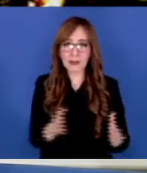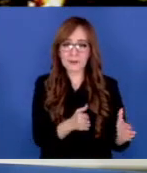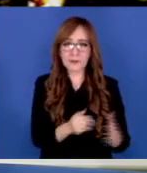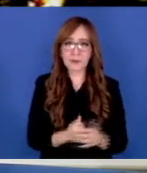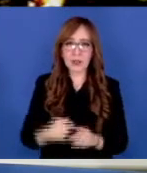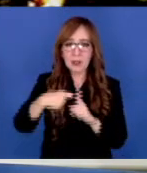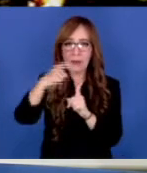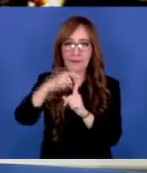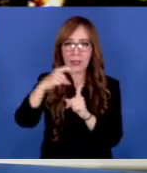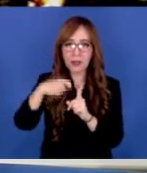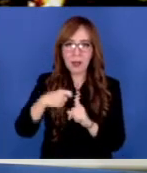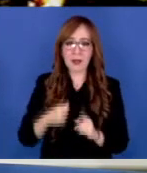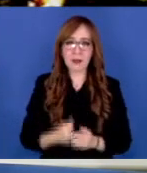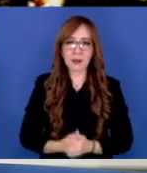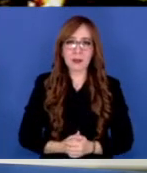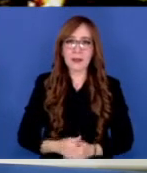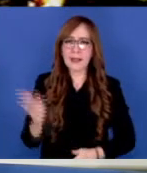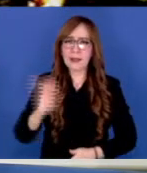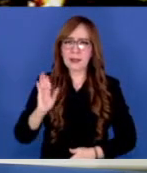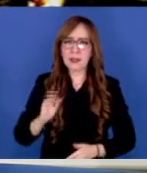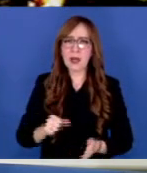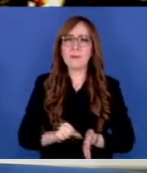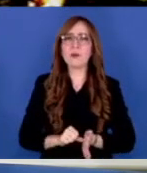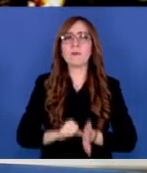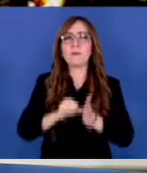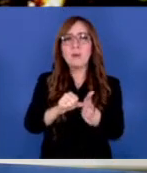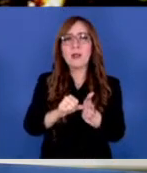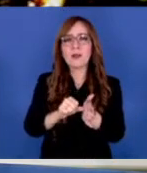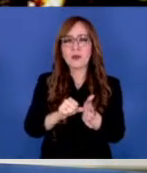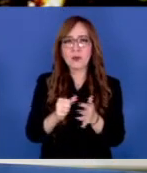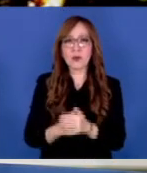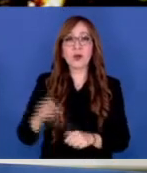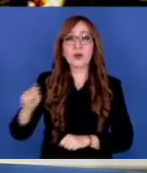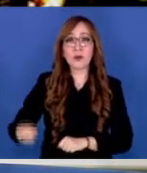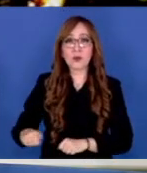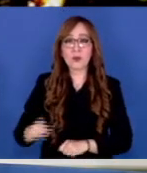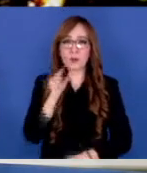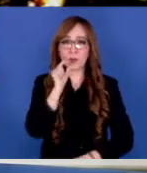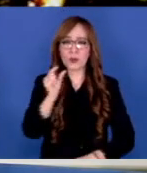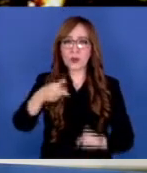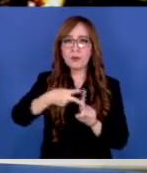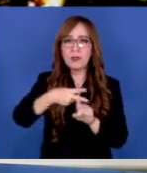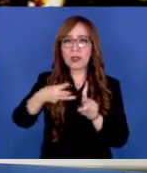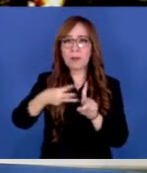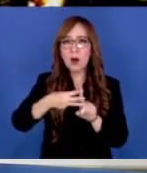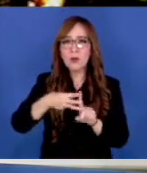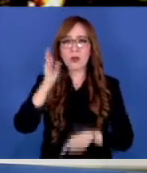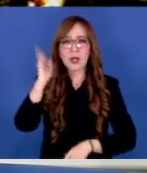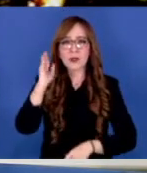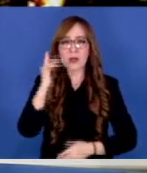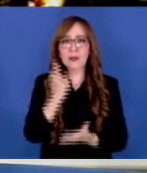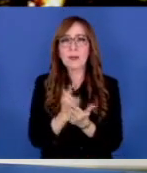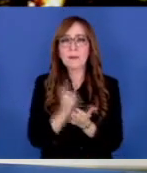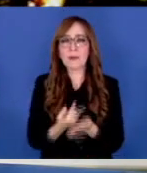Komisi Pemberantasan Korupsi KPK tidak memberi bantuan hukum terhadap Ketua KPK nonaktif Firly Bahuri yang ditetapkan Polda Metro